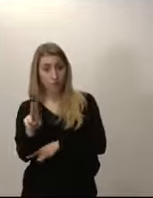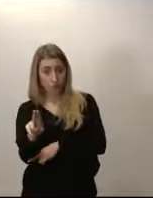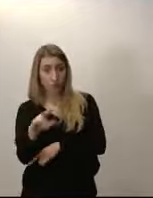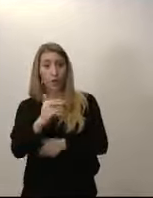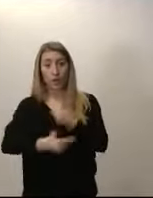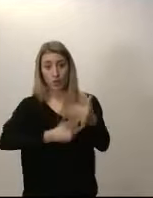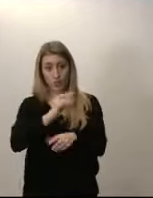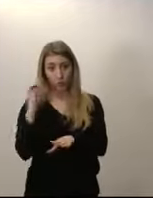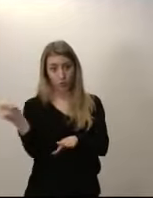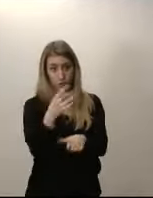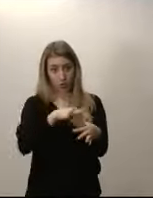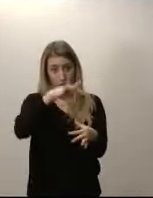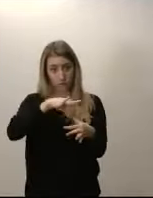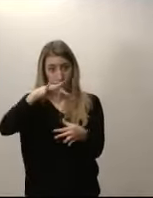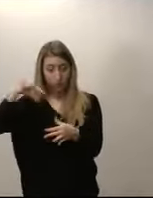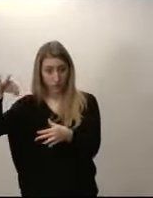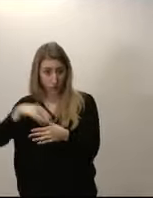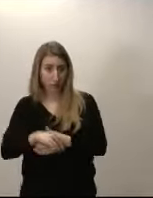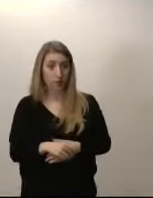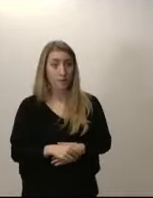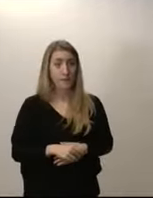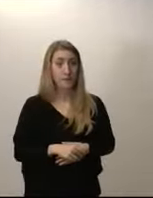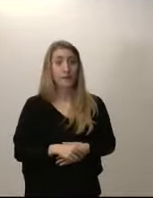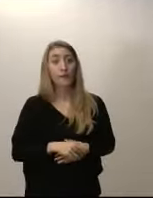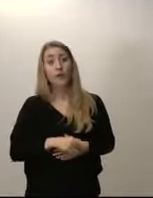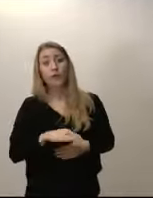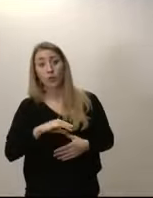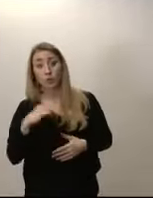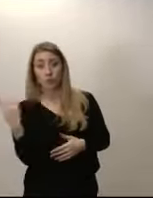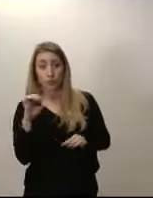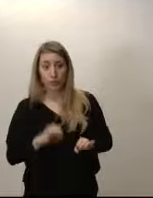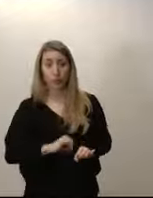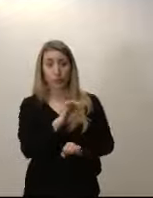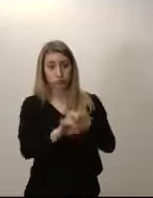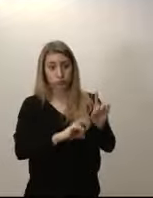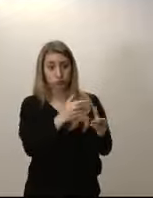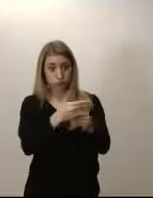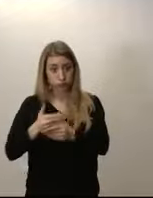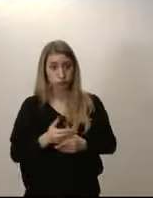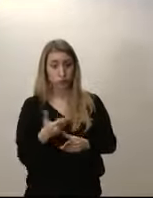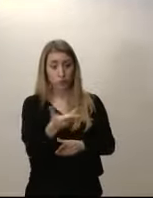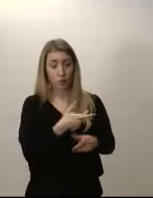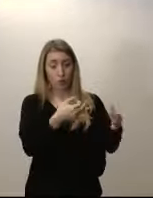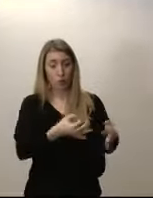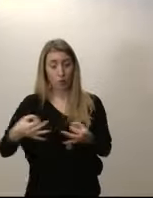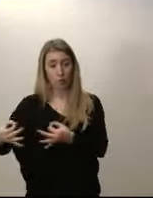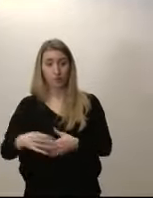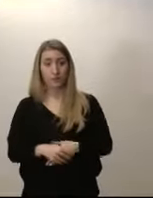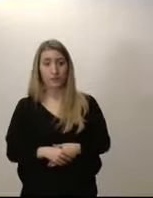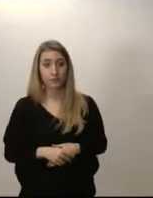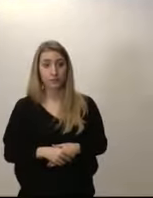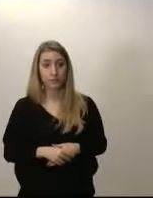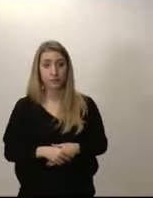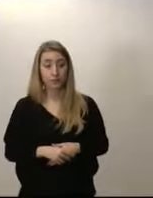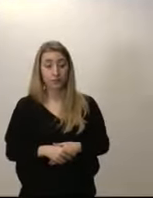votes seront faits compte par compte, mais vous pourrez poser les questions sur l'ensemble de ces trois comptes administratifs. En